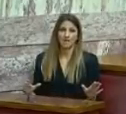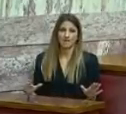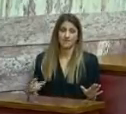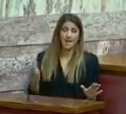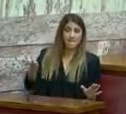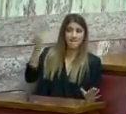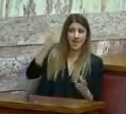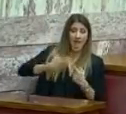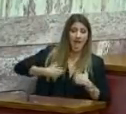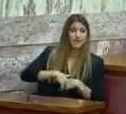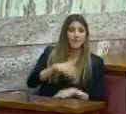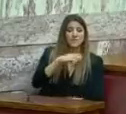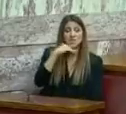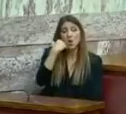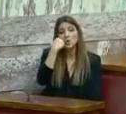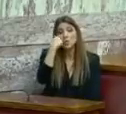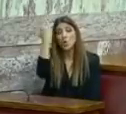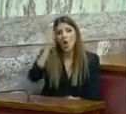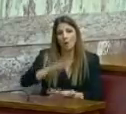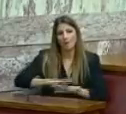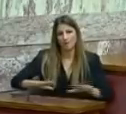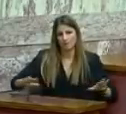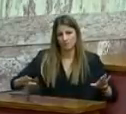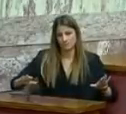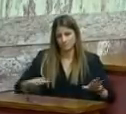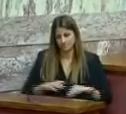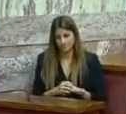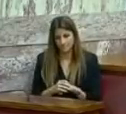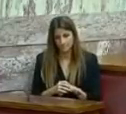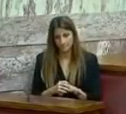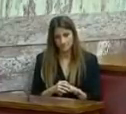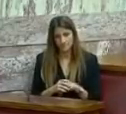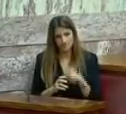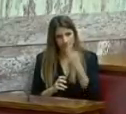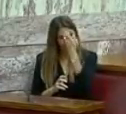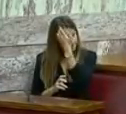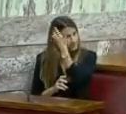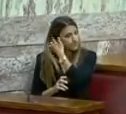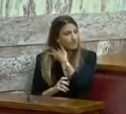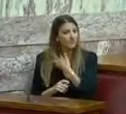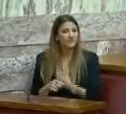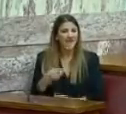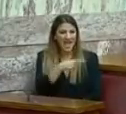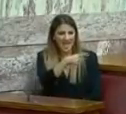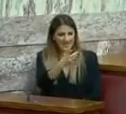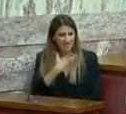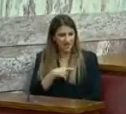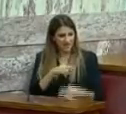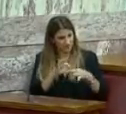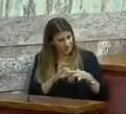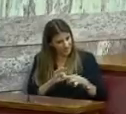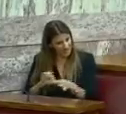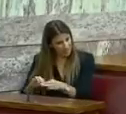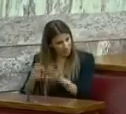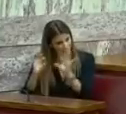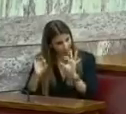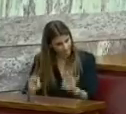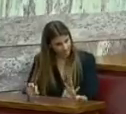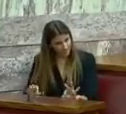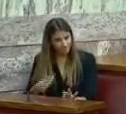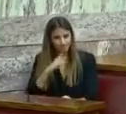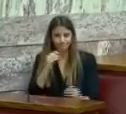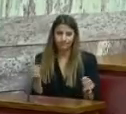βίο και το κοινοβουλευτικό βίο. Και θέλετε αυτό το καθεστώς να το συντηρήσουμε? Ναι,